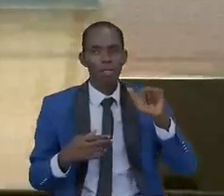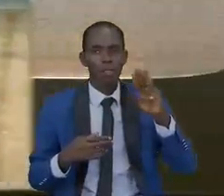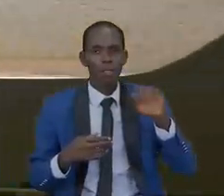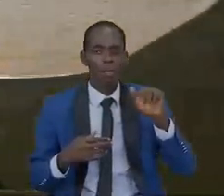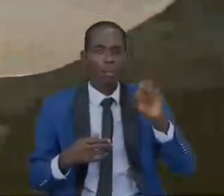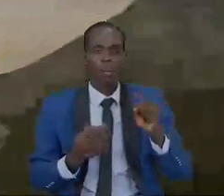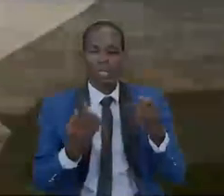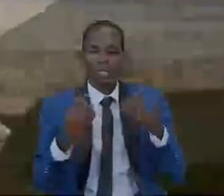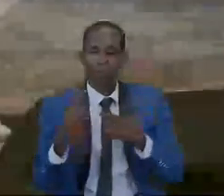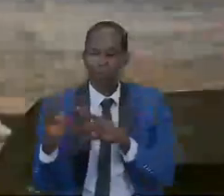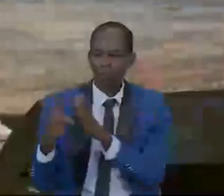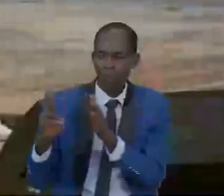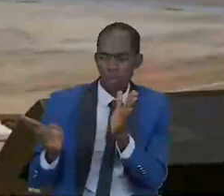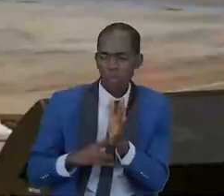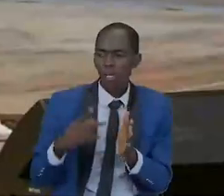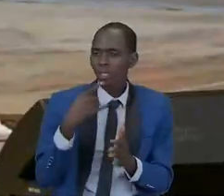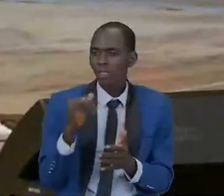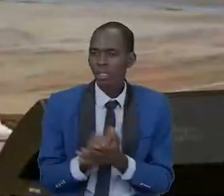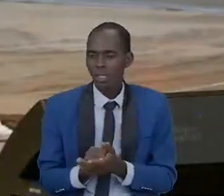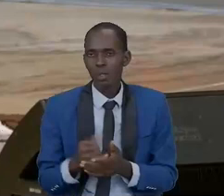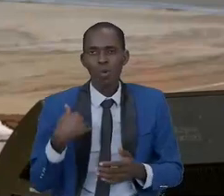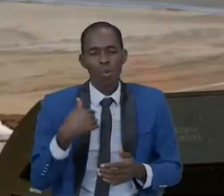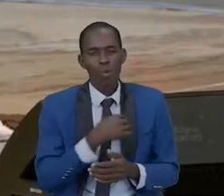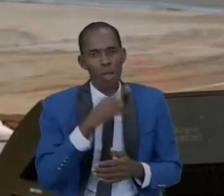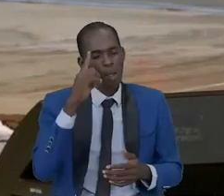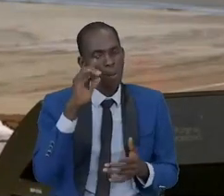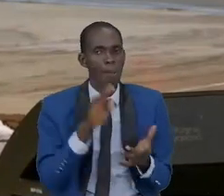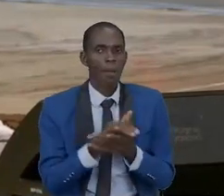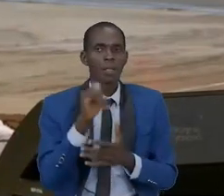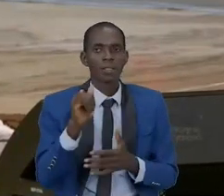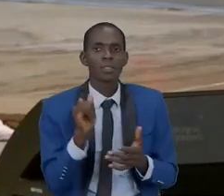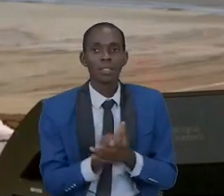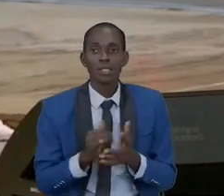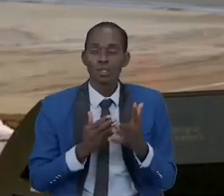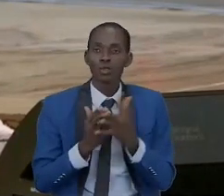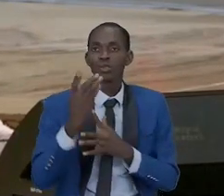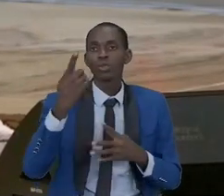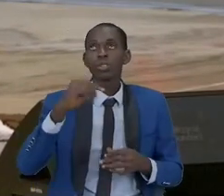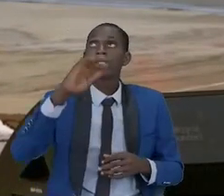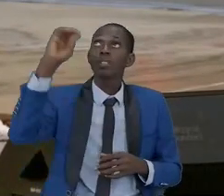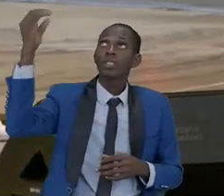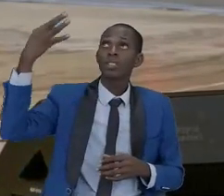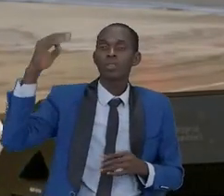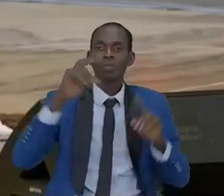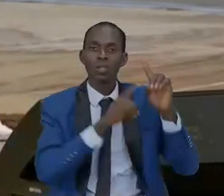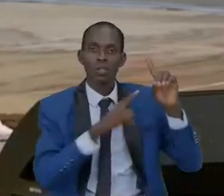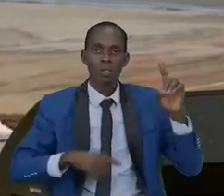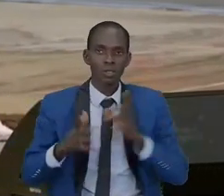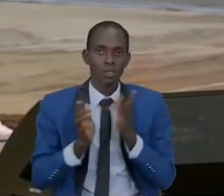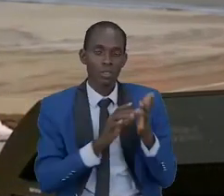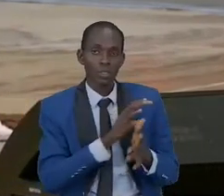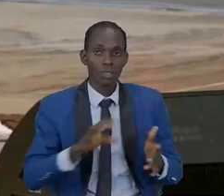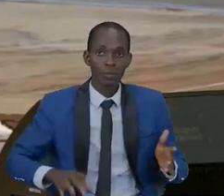maintenant ils ont conclu verset 11 mais c'est par la grâce mais c'est pas la grâce du Seigneur Jésus